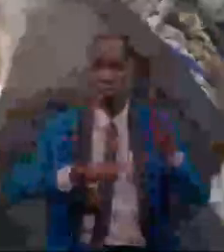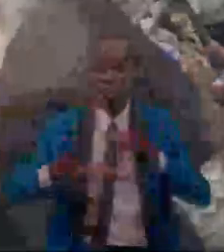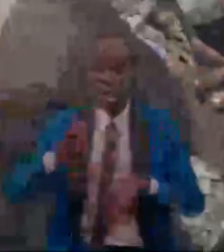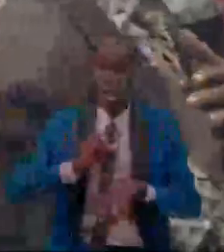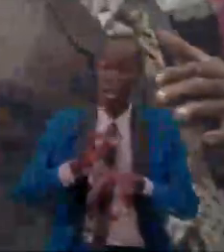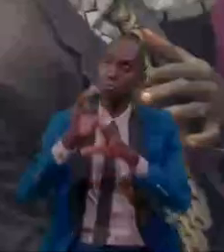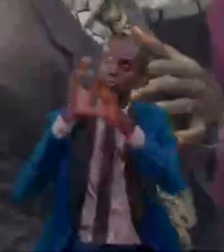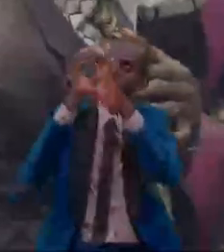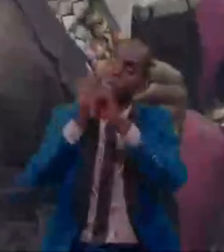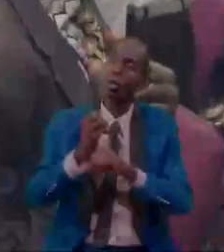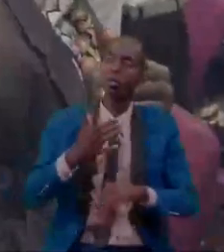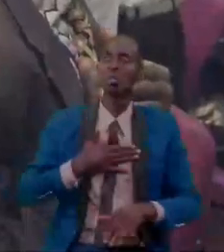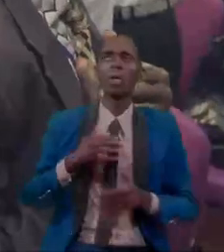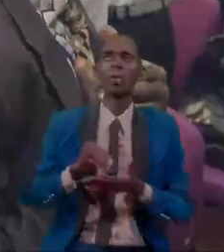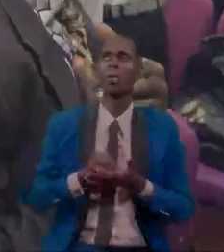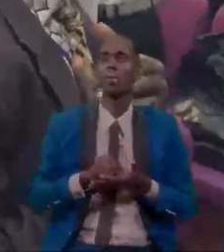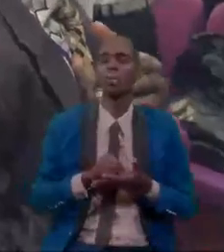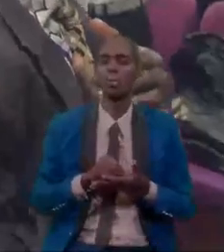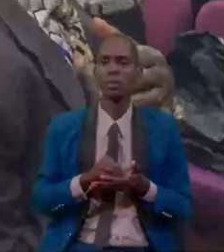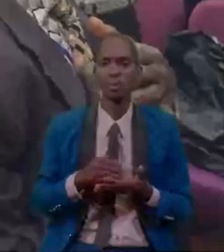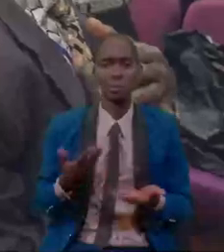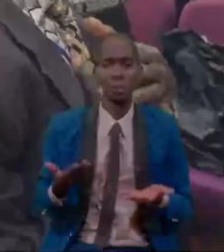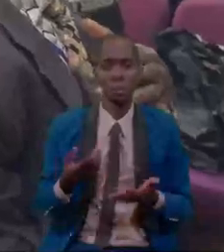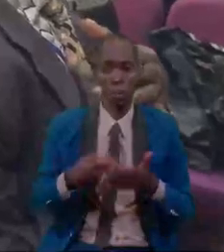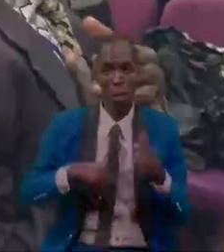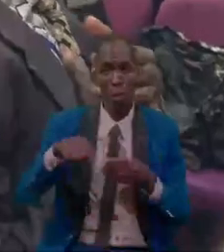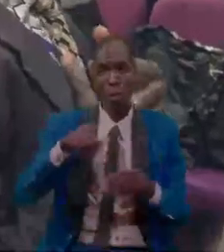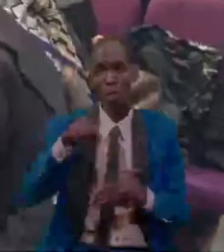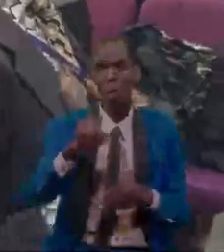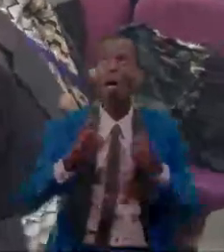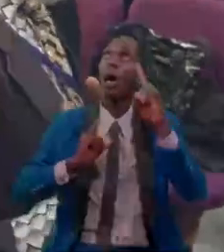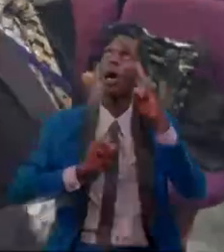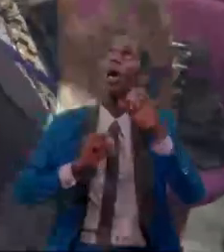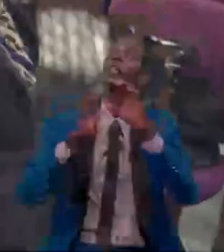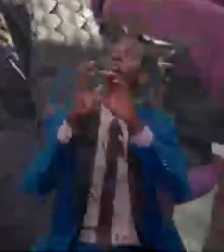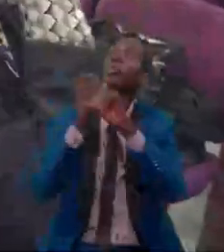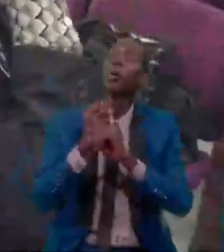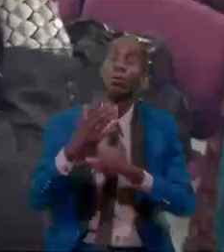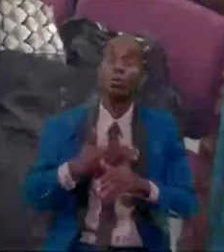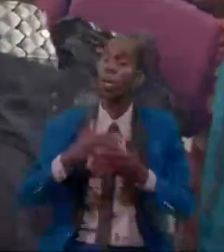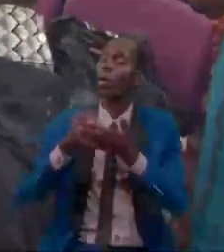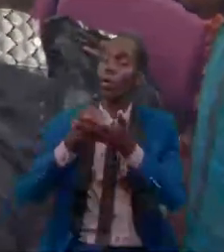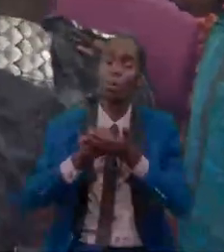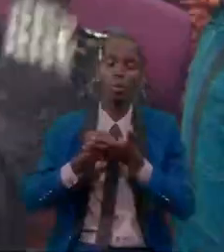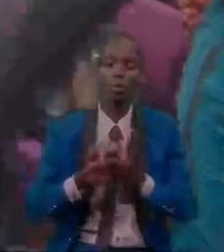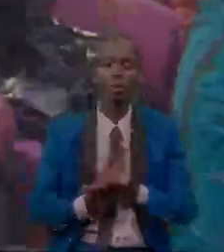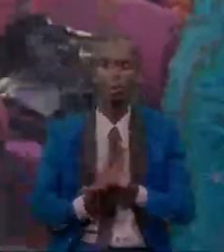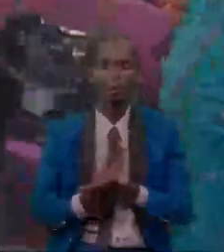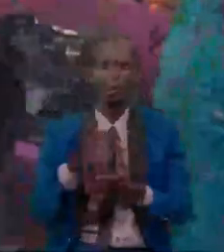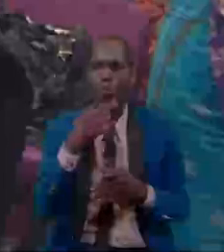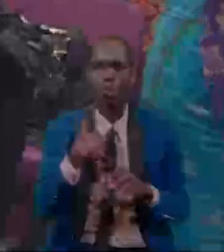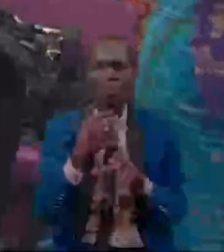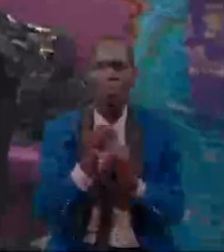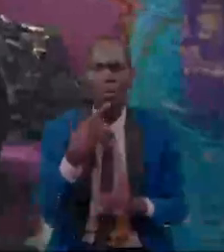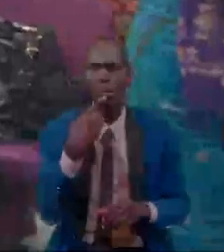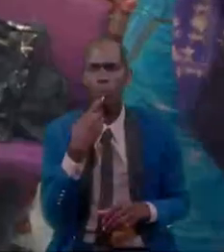J'ai reçu ma portion. Je dis, j'ai reçu ma portion. Où êtes-vous?